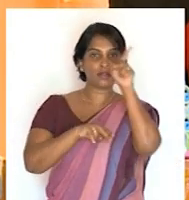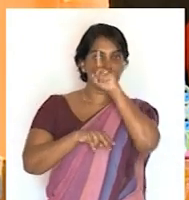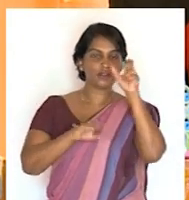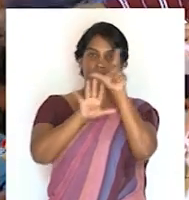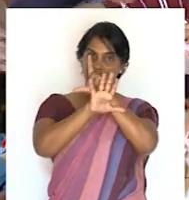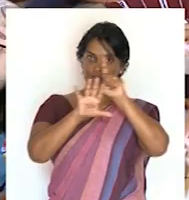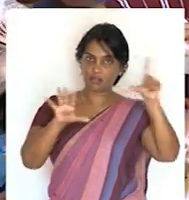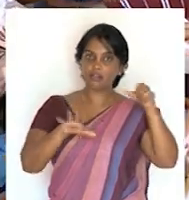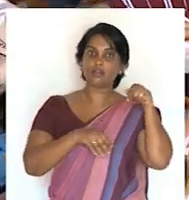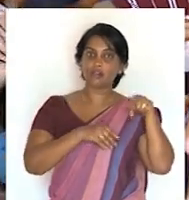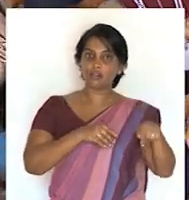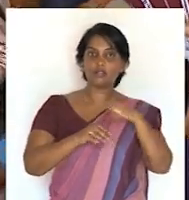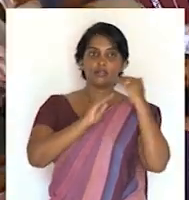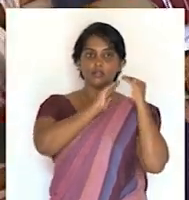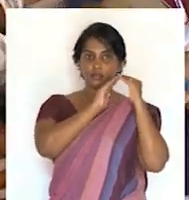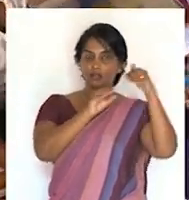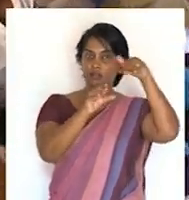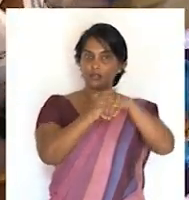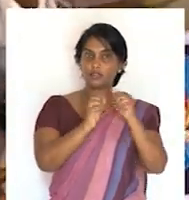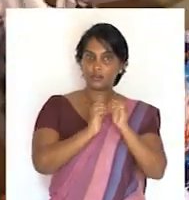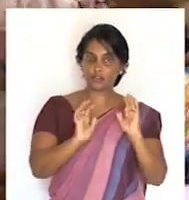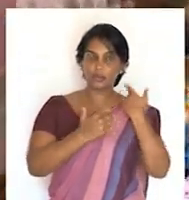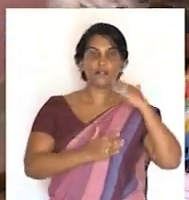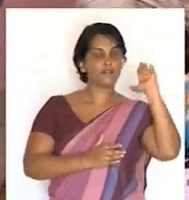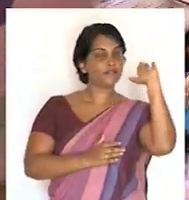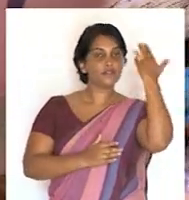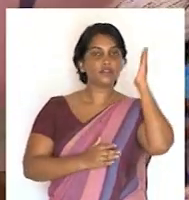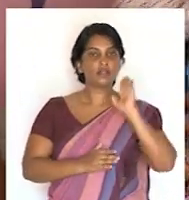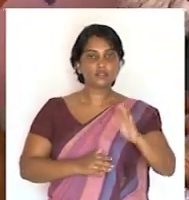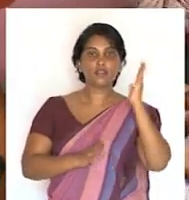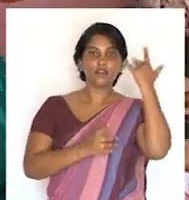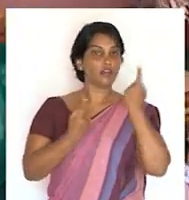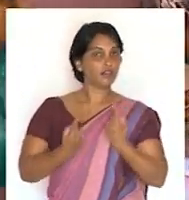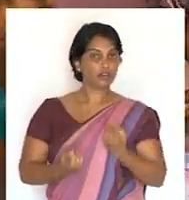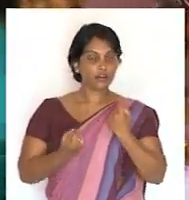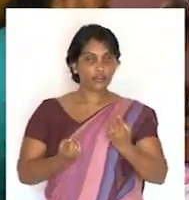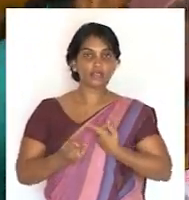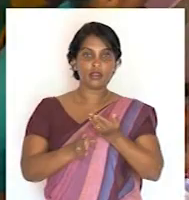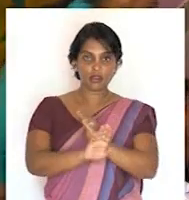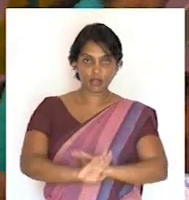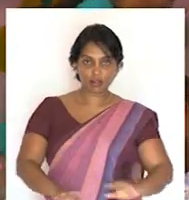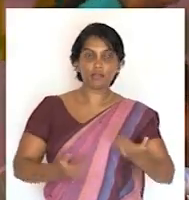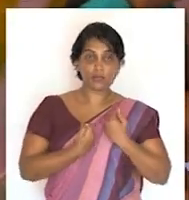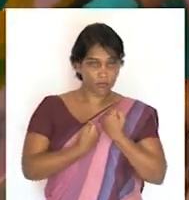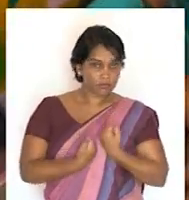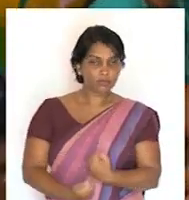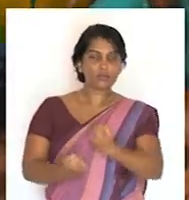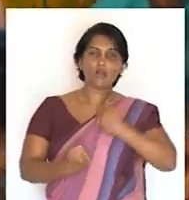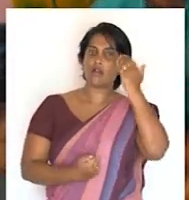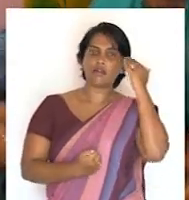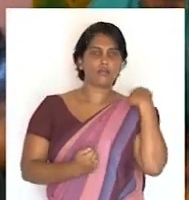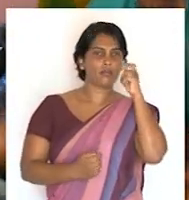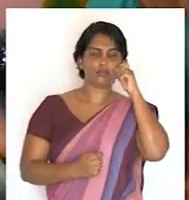17 වෙනිදා. ඒකට මේ ආයතනින් අපි ක්‍රියාත්මක කරන්නේ විශේෂයෙන්ම විශේෂ අවශ්‍යතා සහිත ළමයෙකු ඉපදුනාම මේ දෙමව්පියන්ට